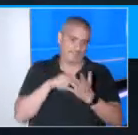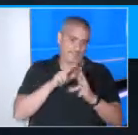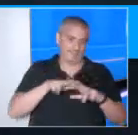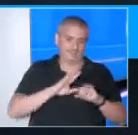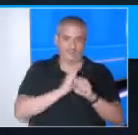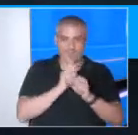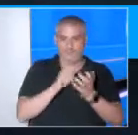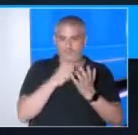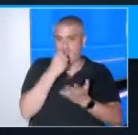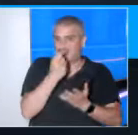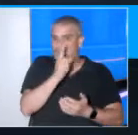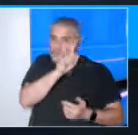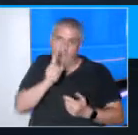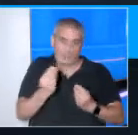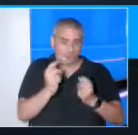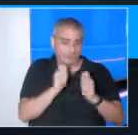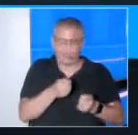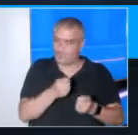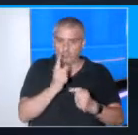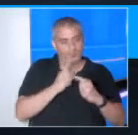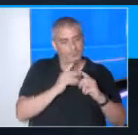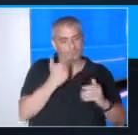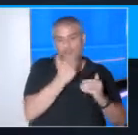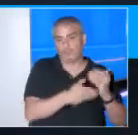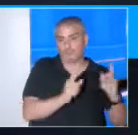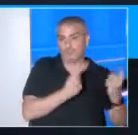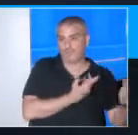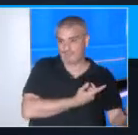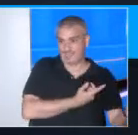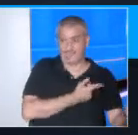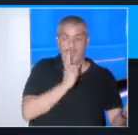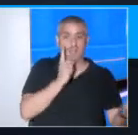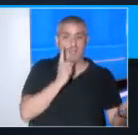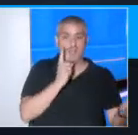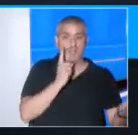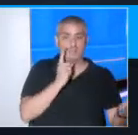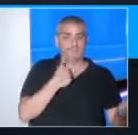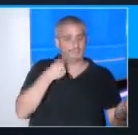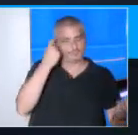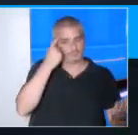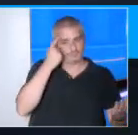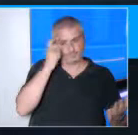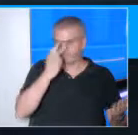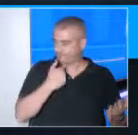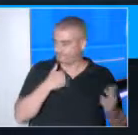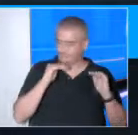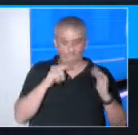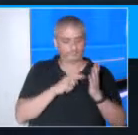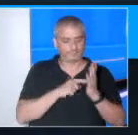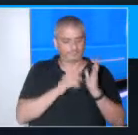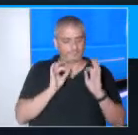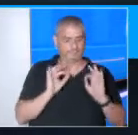הקורונה ולאור התקציבים, כנראה שמשהו הוגש על השולחן לא בדיוק מה שבסוף התבצע. אני גם חושבת שוב שאני ברחתי, כי זה